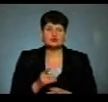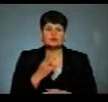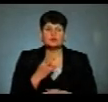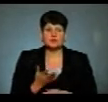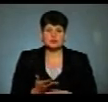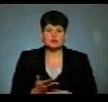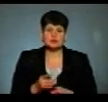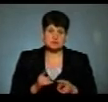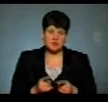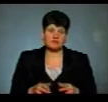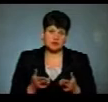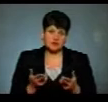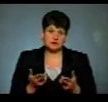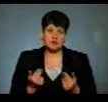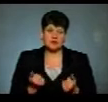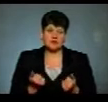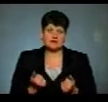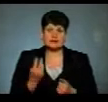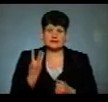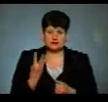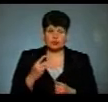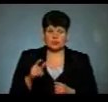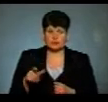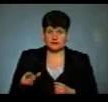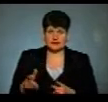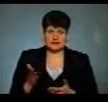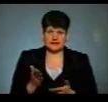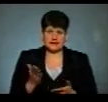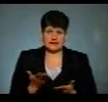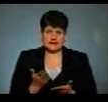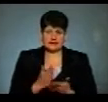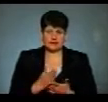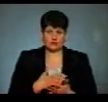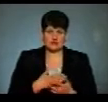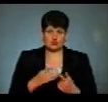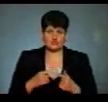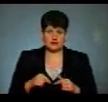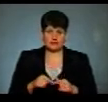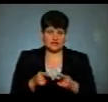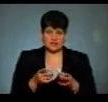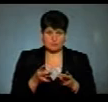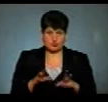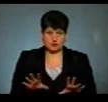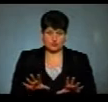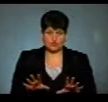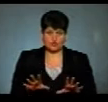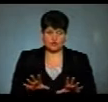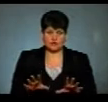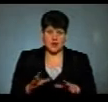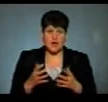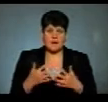бачите? Ну, насправді так. Три пацієнти, які знаходяться в нашому відділенні, вони не потребують апарата штучної